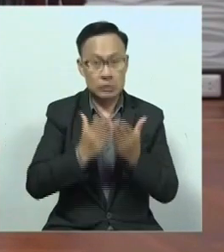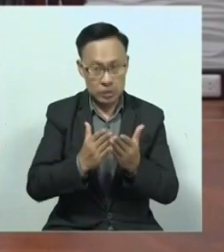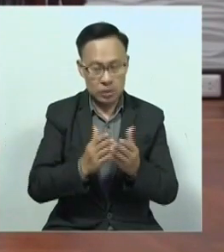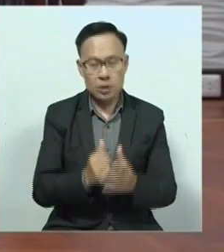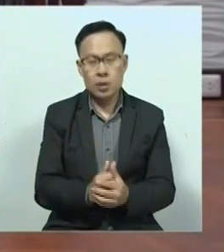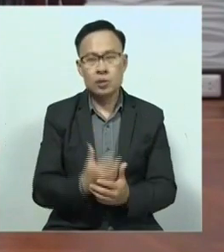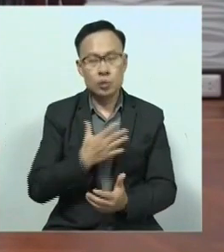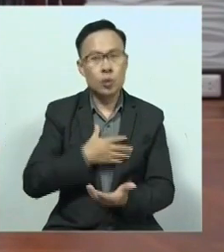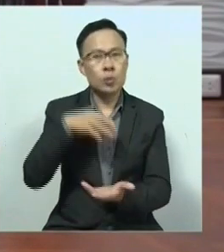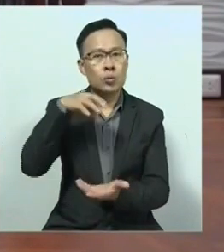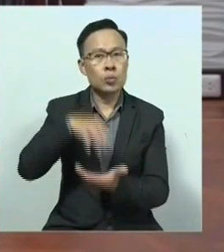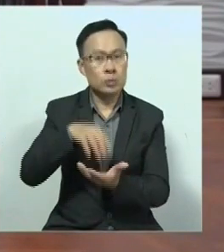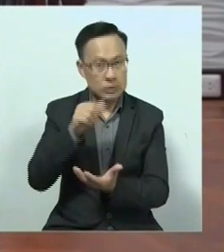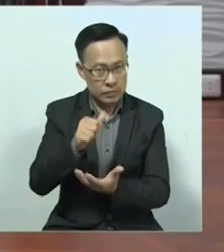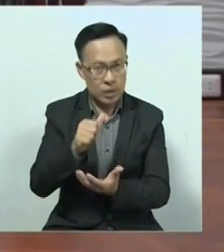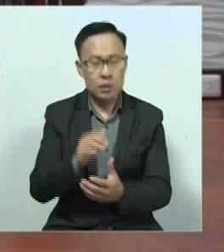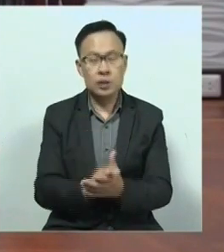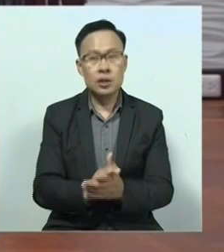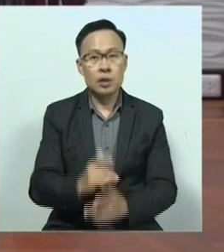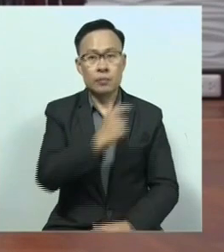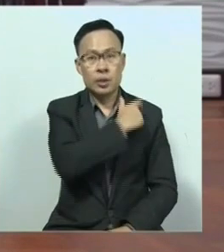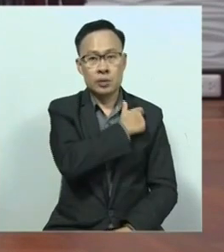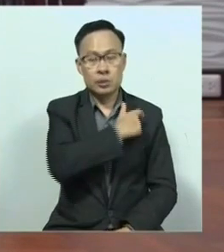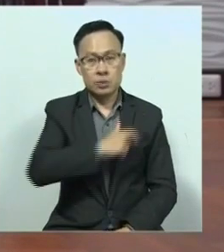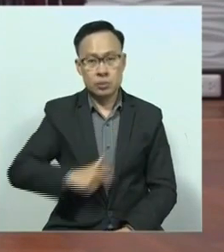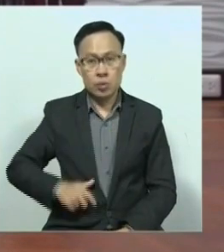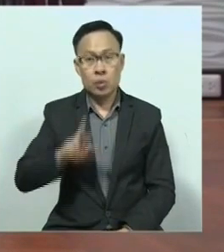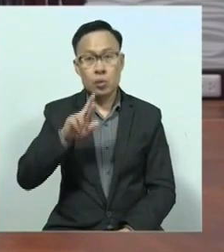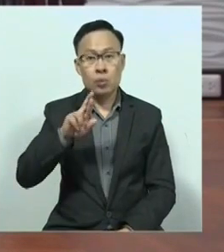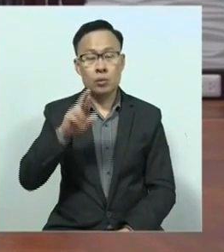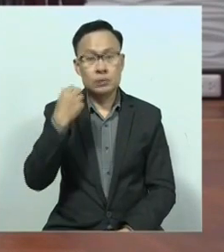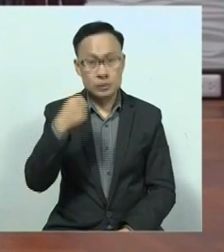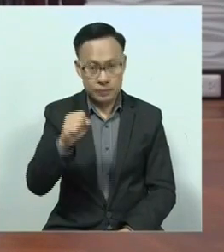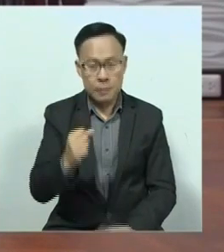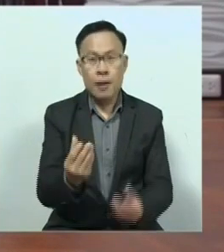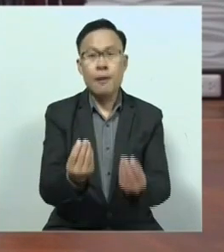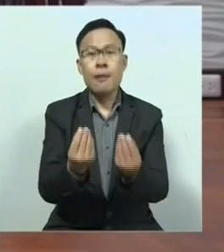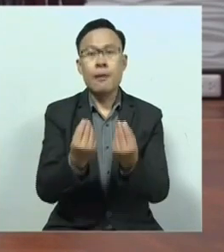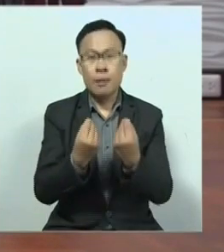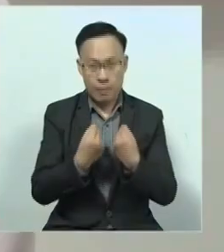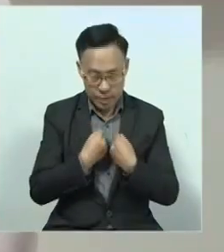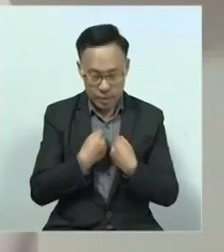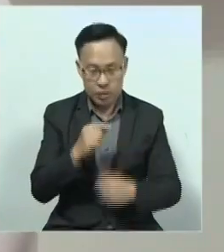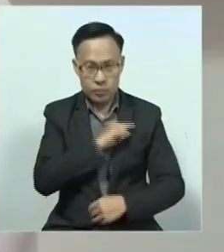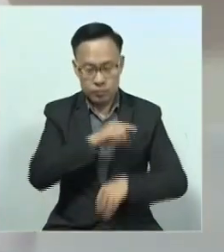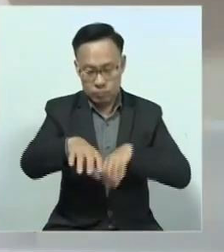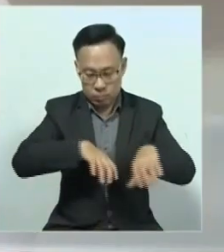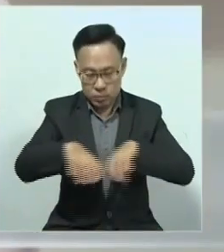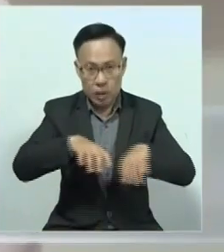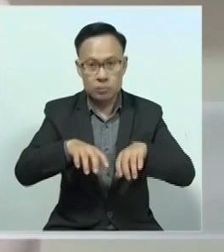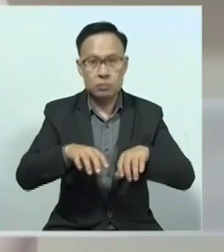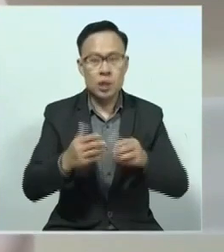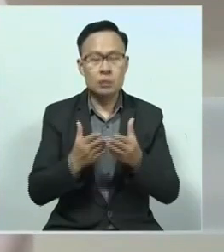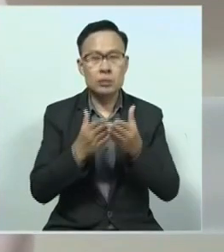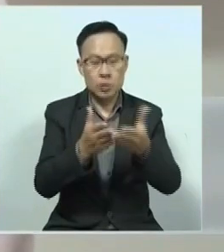ความไว้วางพระราชทัยให้จัดขบวนเรือราชการทางชลมารคถวายพระเกียรติท่านในครั้งนี้แล้วก็ต้องขอบคุณรัฐ